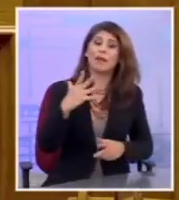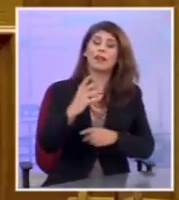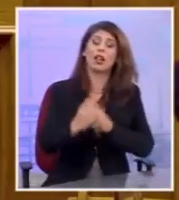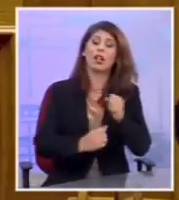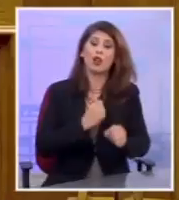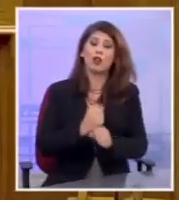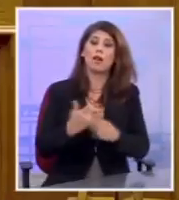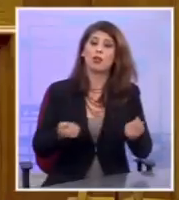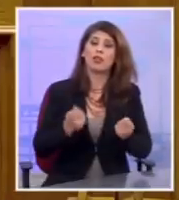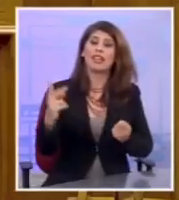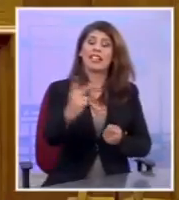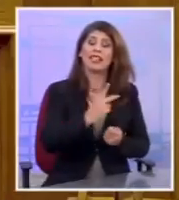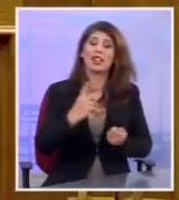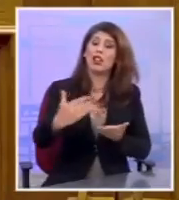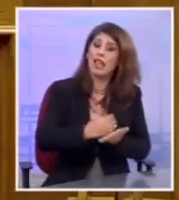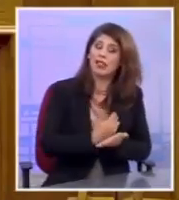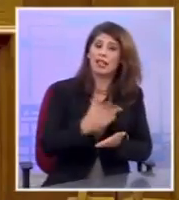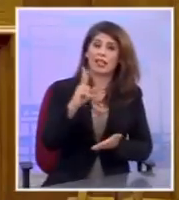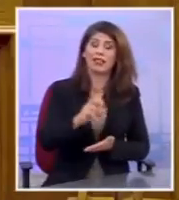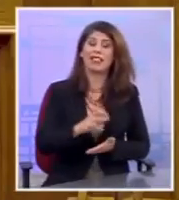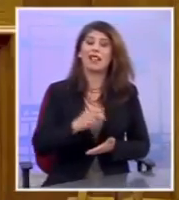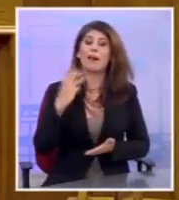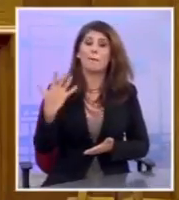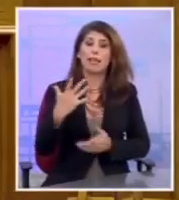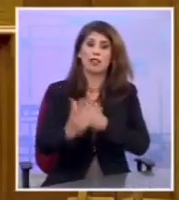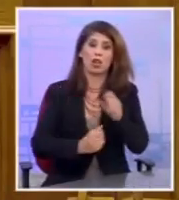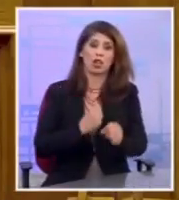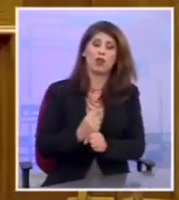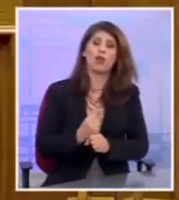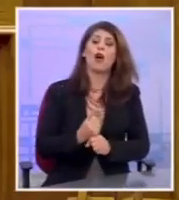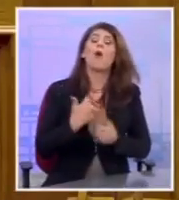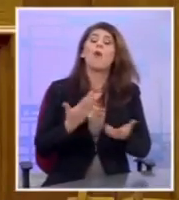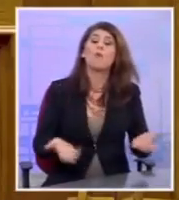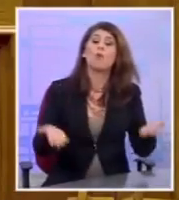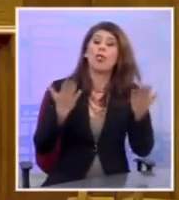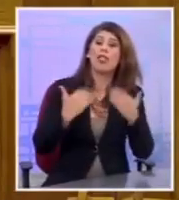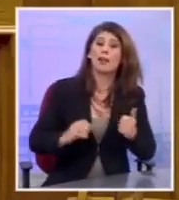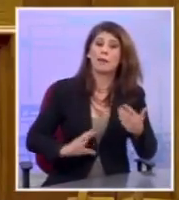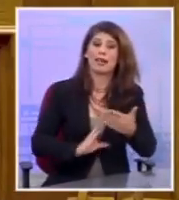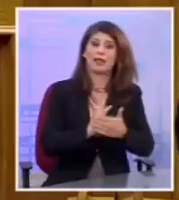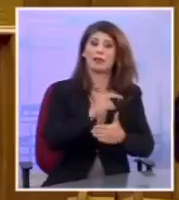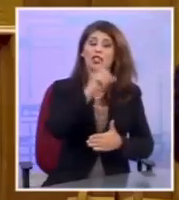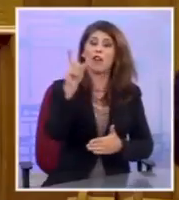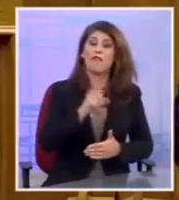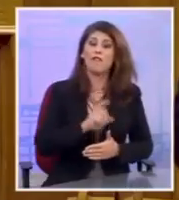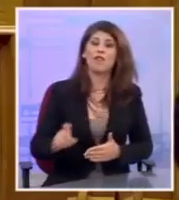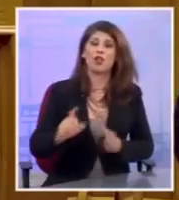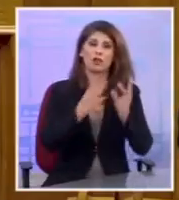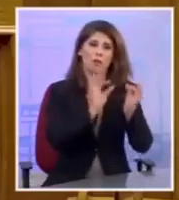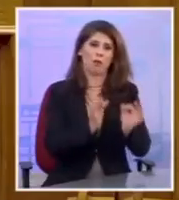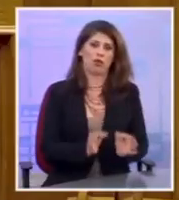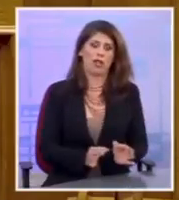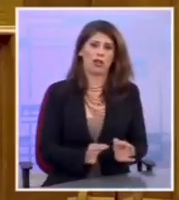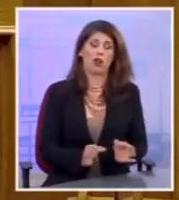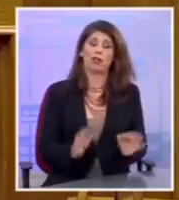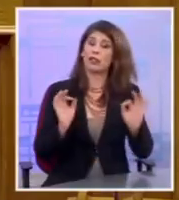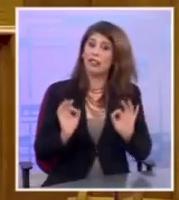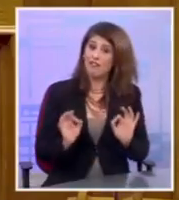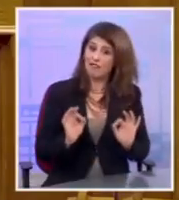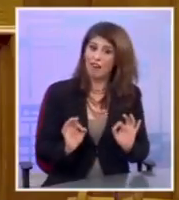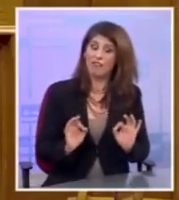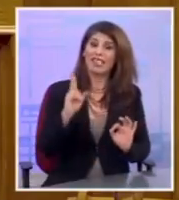που γίνανε οι κοινωνικές αδικίες, για τα 35 χρόνια που δεν υπήρχε αναπτυξιακό βιώσιμο μοντέλο. Και βέβαια